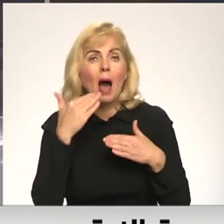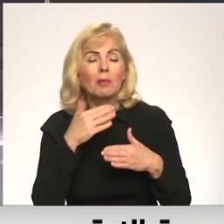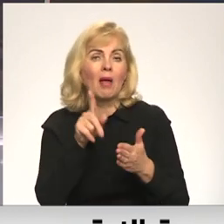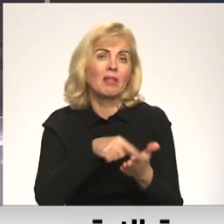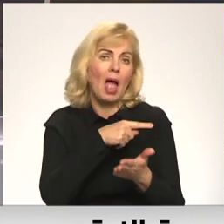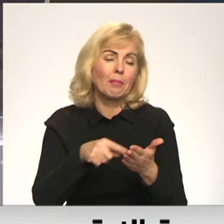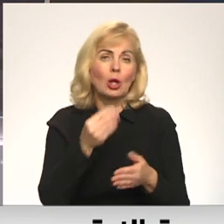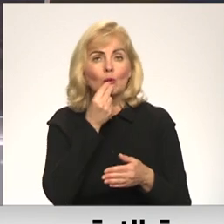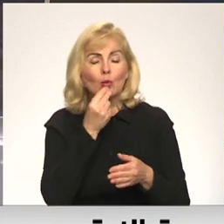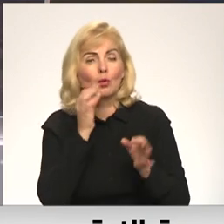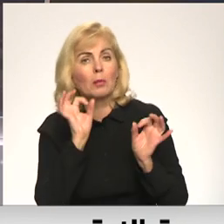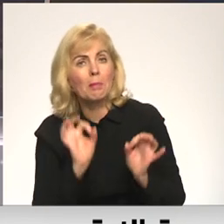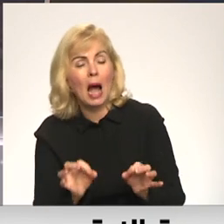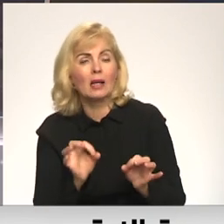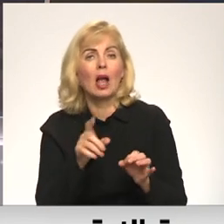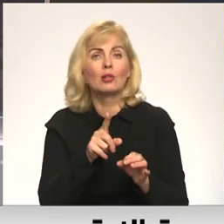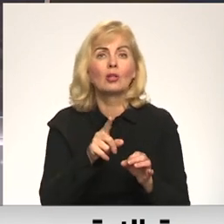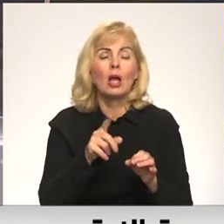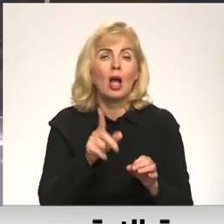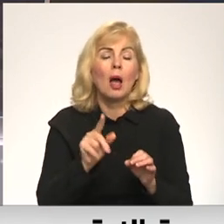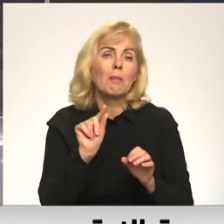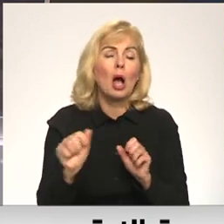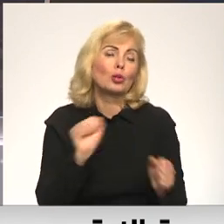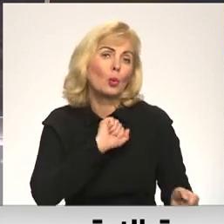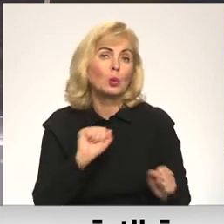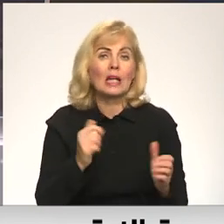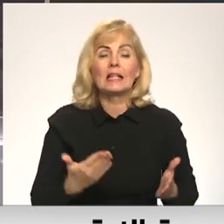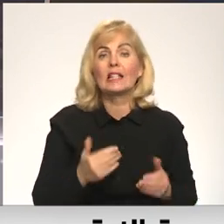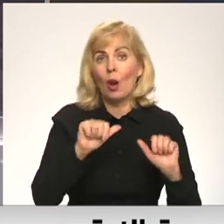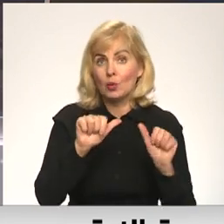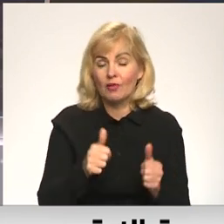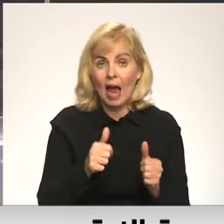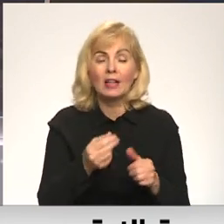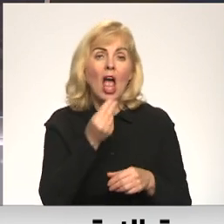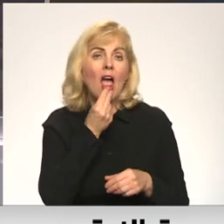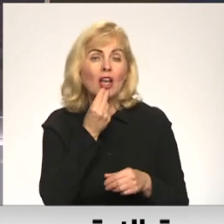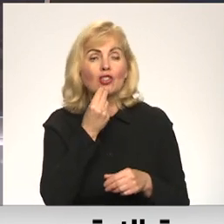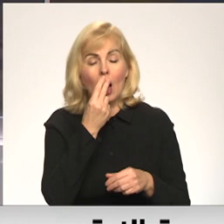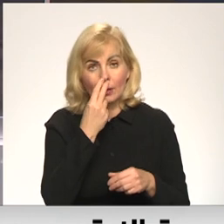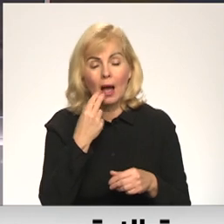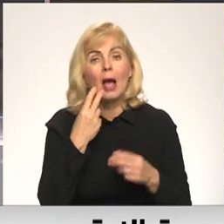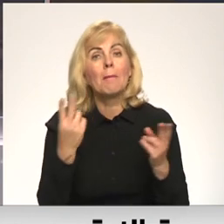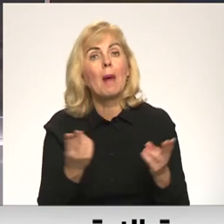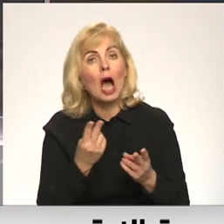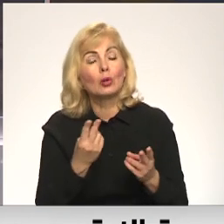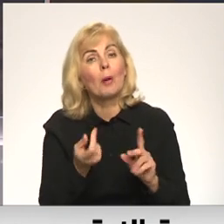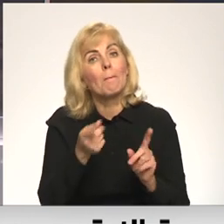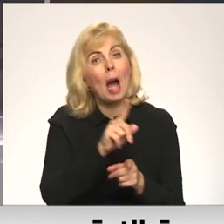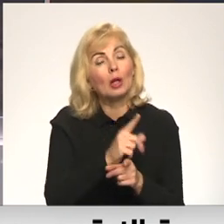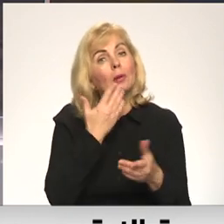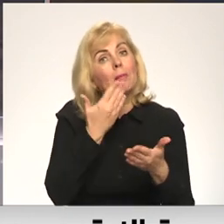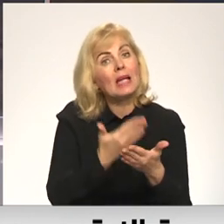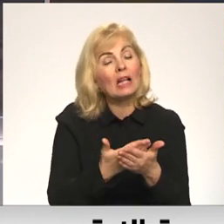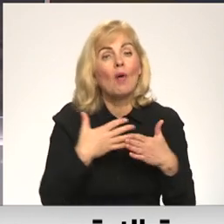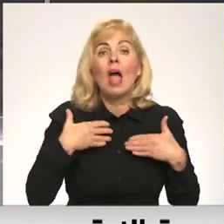neveselīgu uzturu lietošanu, kā arī maskustīgu dzīvesveidu. Iedzīvotāju ēšanas pārdomus visvieglāk mainīt, piedāvājot